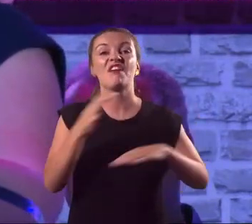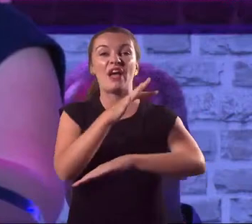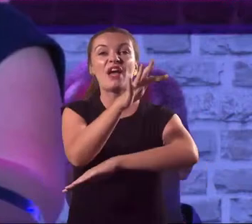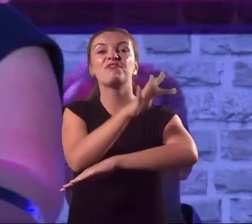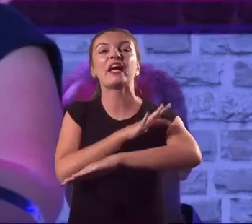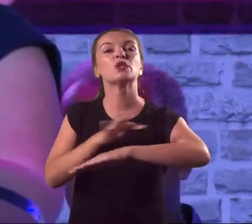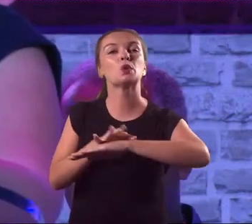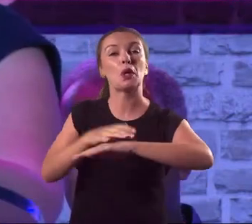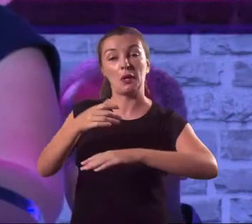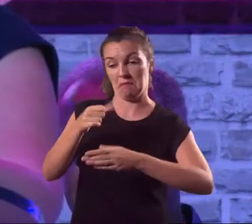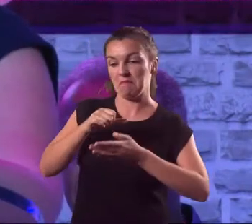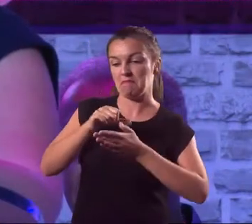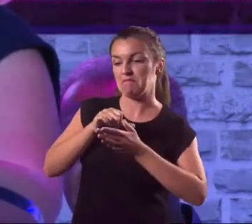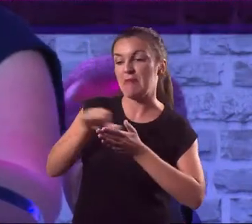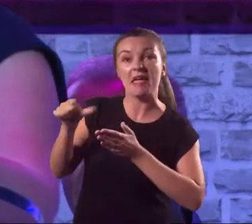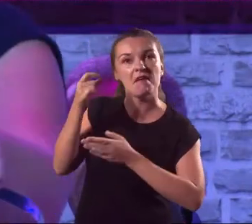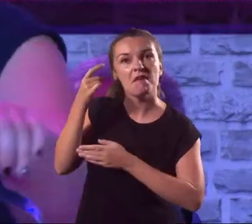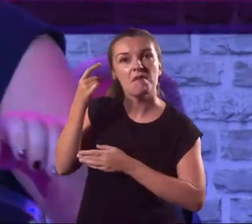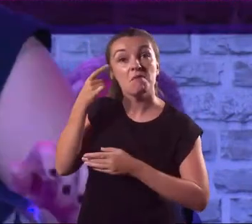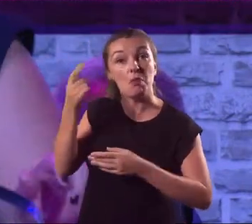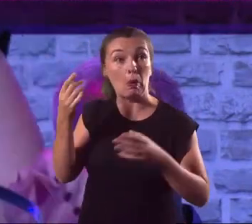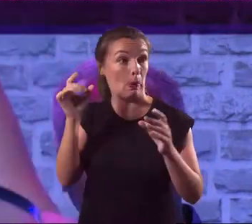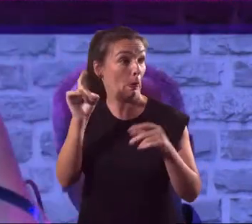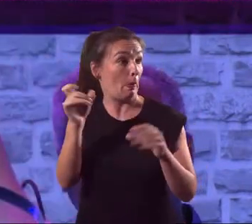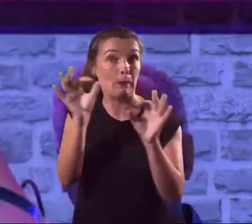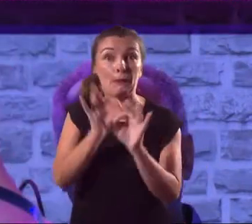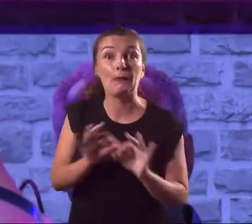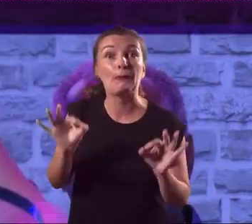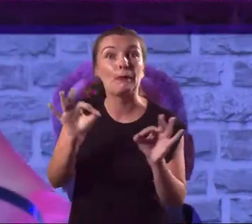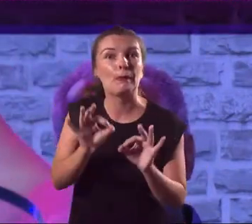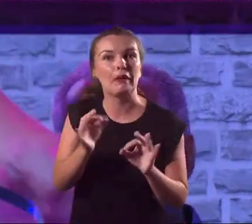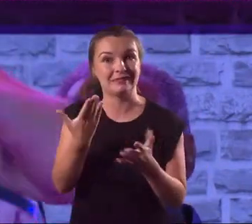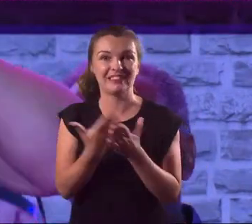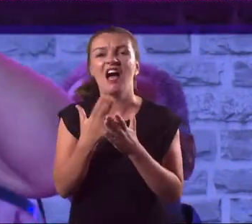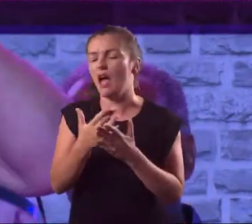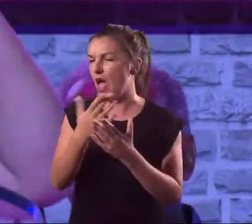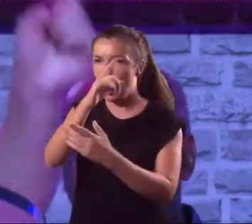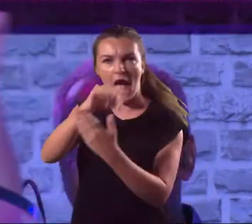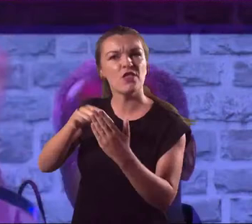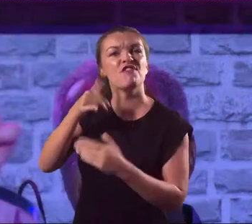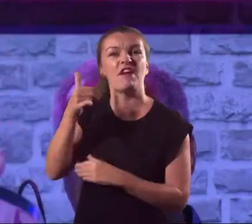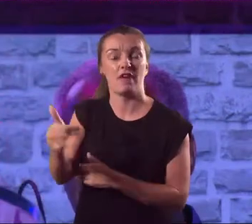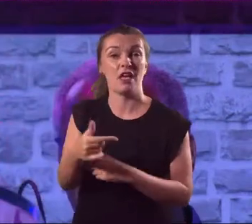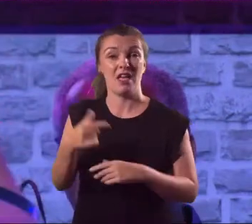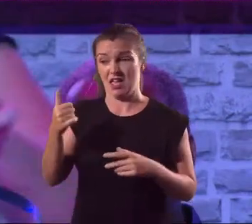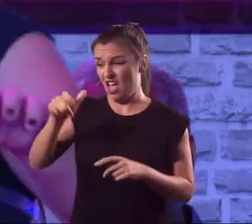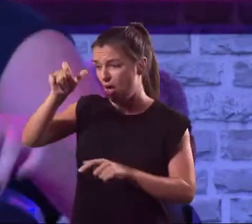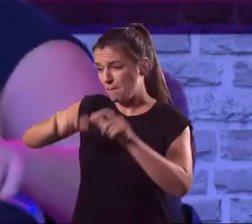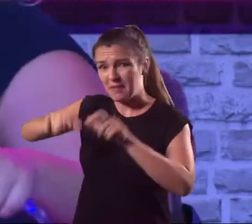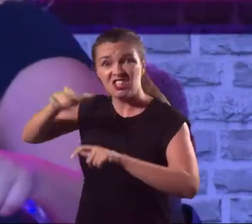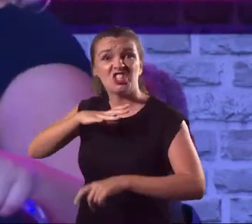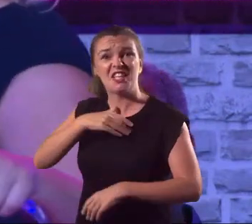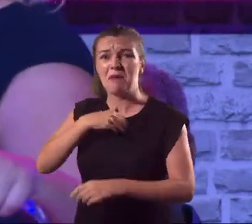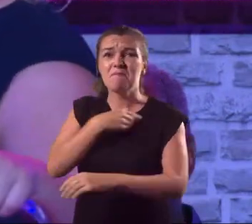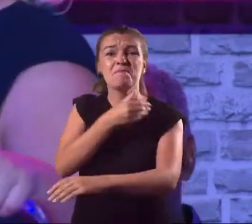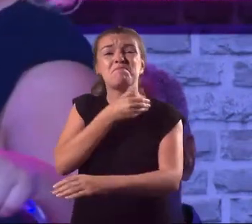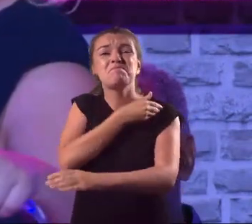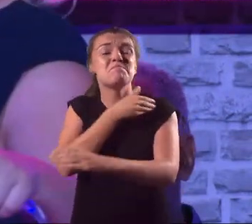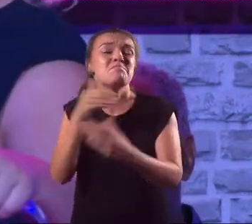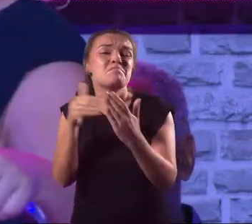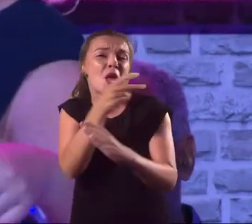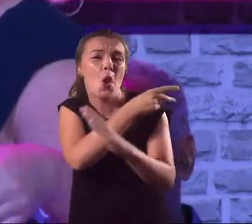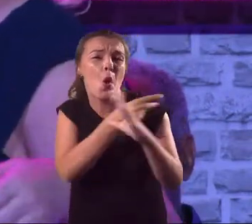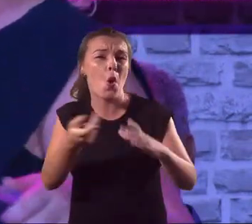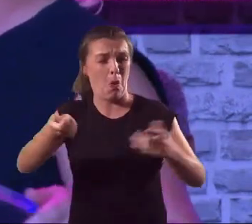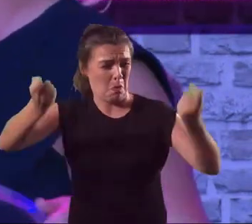factures indues qui ont été faites aux habitants. Parce que quand vous voyez des gens qui se retrouvent avec des milliers et des milliers d'euros de factures pour de l'eau qu'ils n'ont pas parce qu'elle est